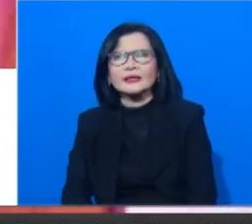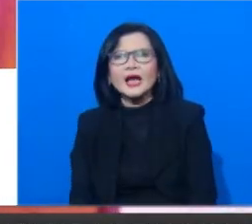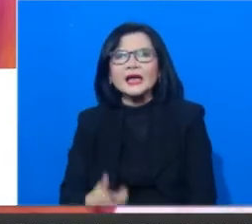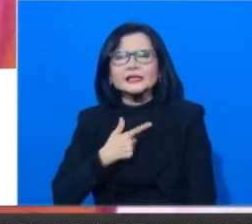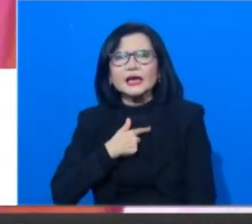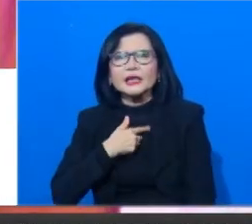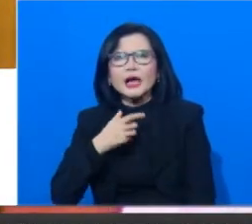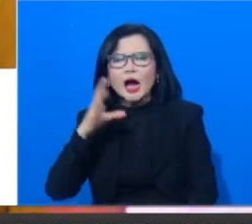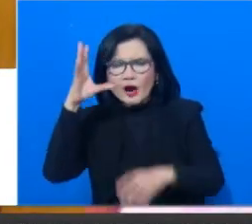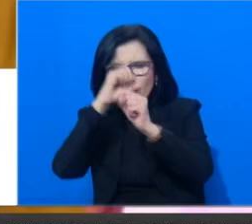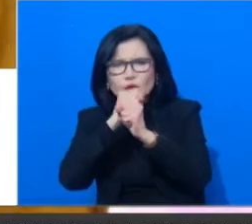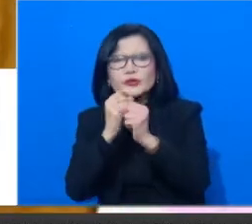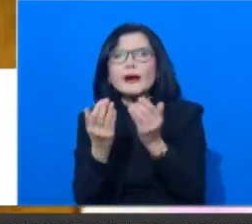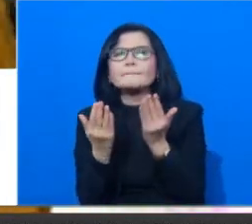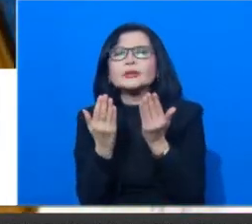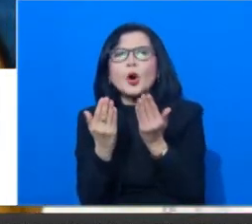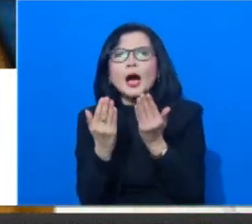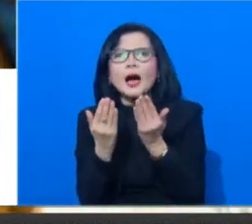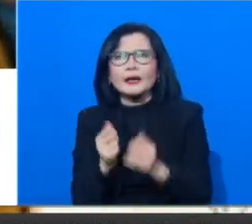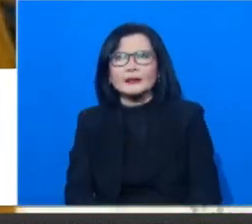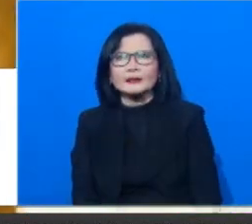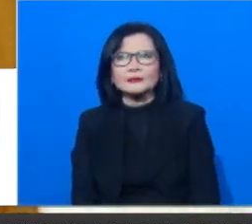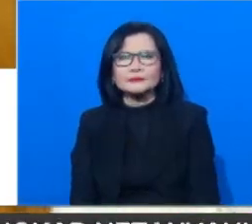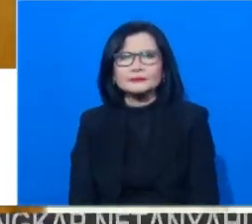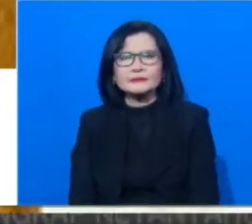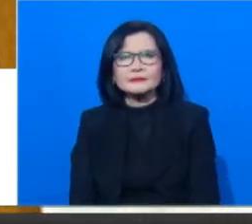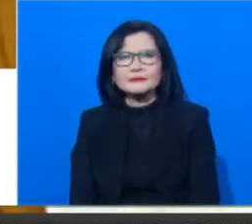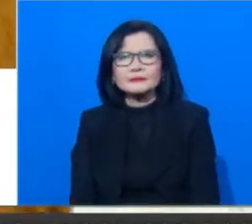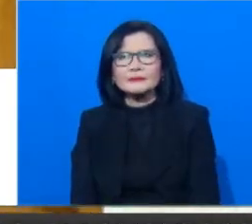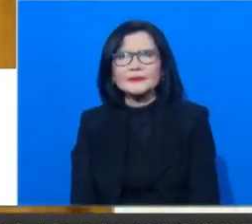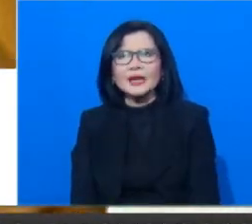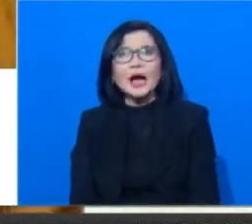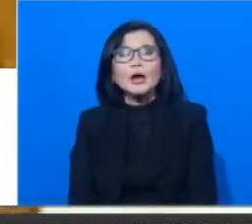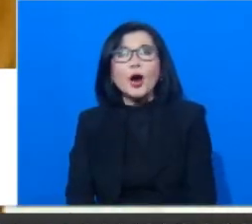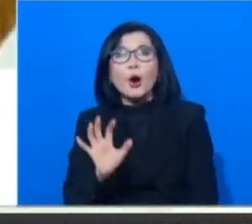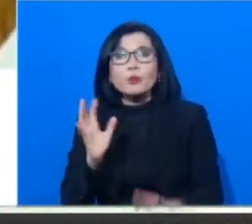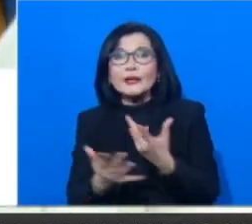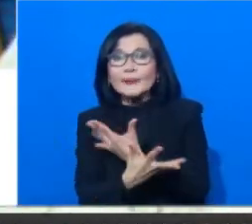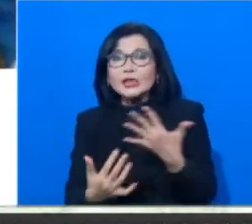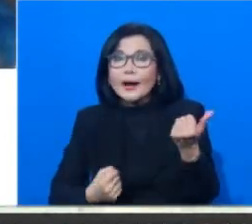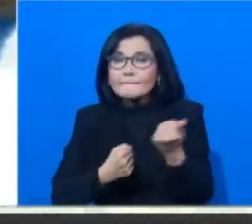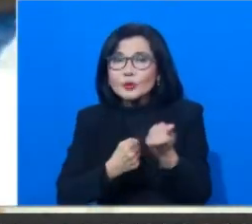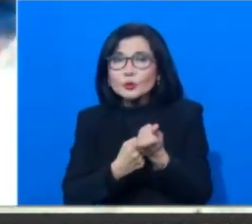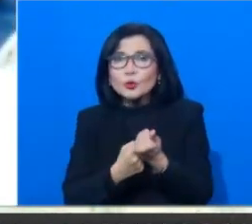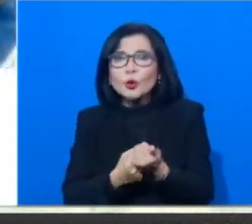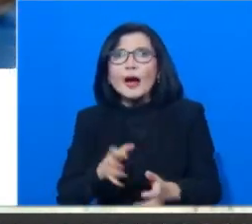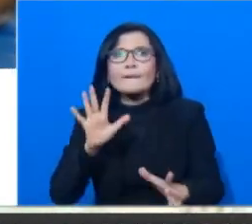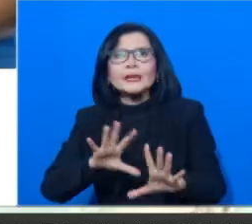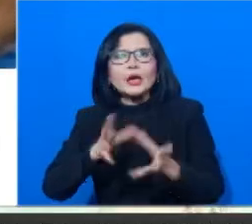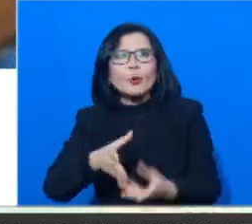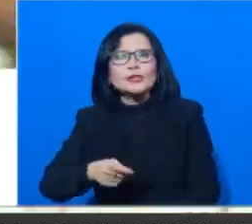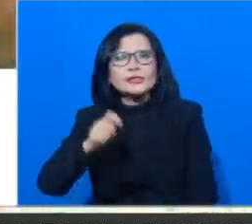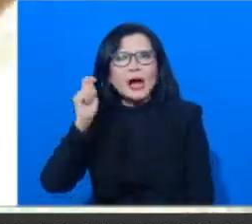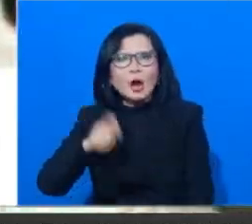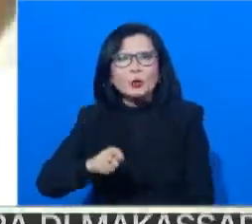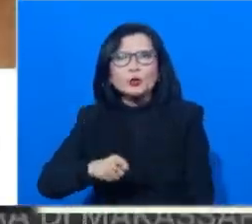dulu jadi biarkan tangan Tuhan yang bekerja gitu kalau kita lihat banyak sekali masyarakat yang mendukung banyak juga tim kuasa hukum yang memberikan